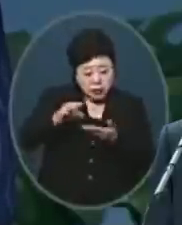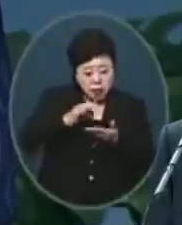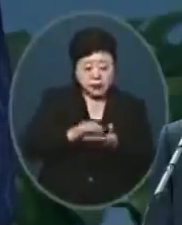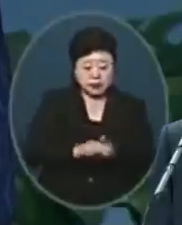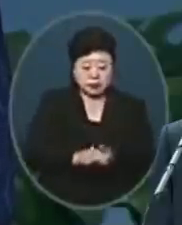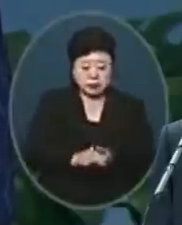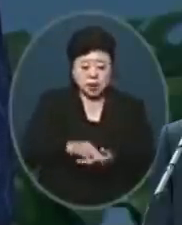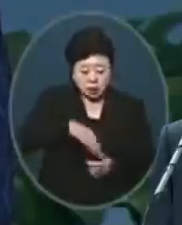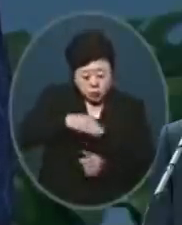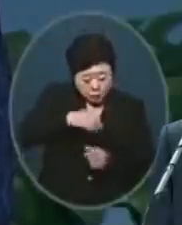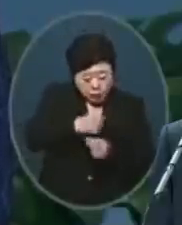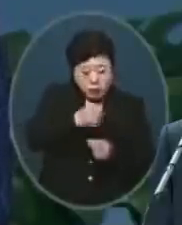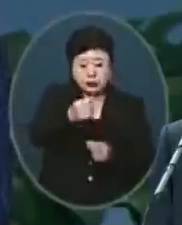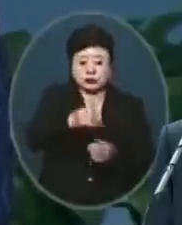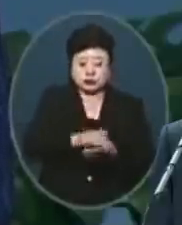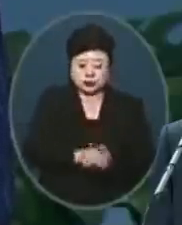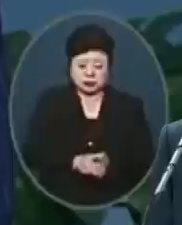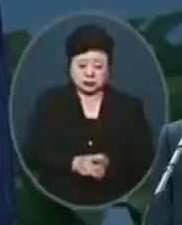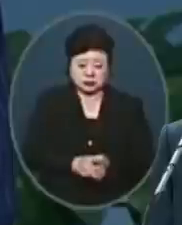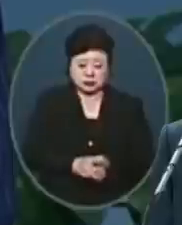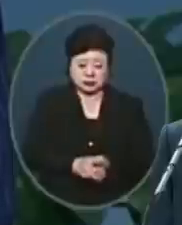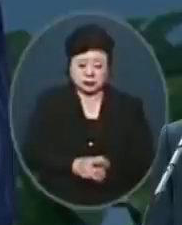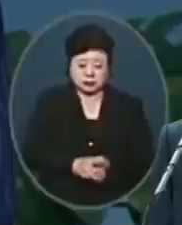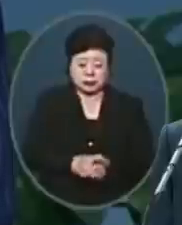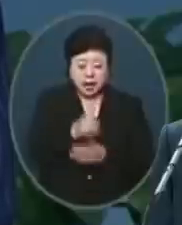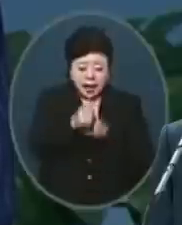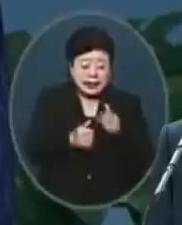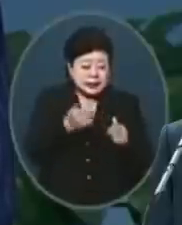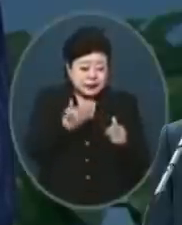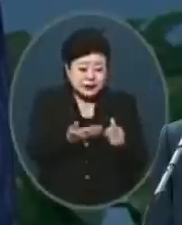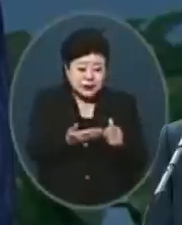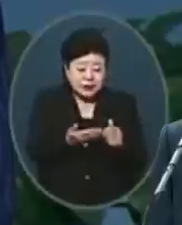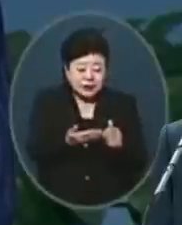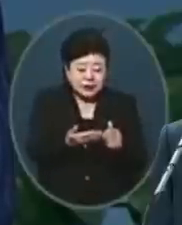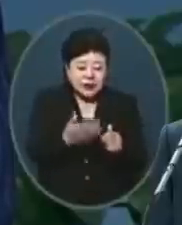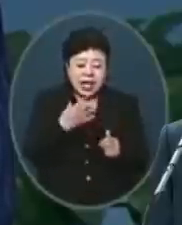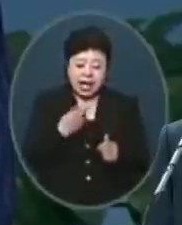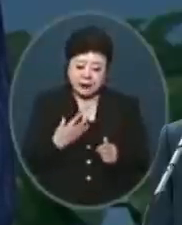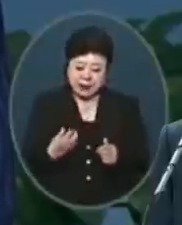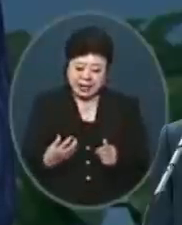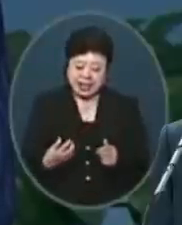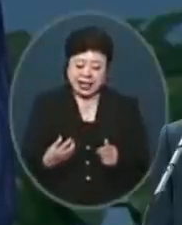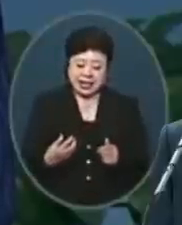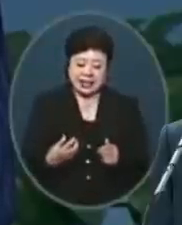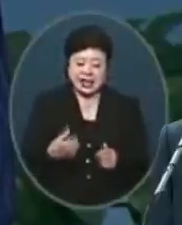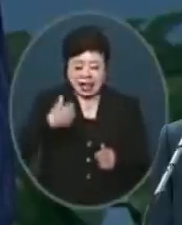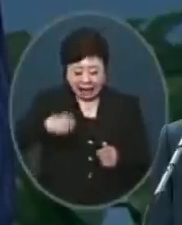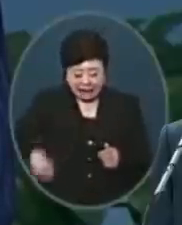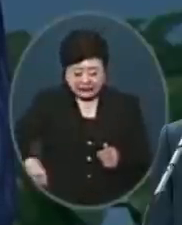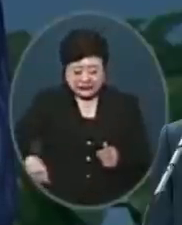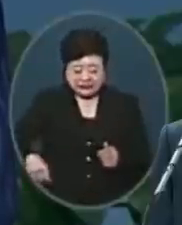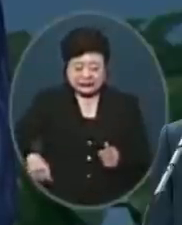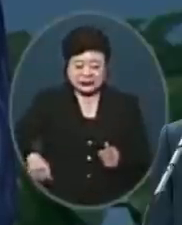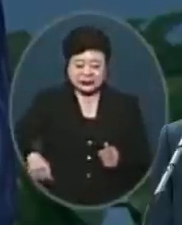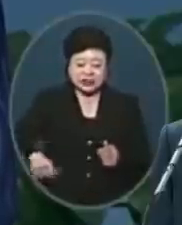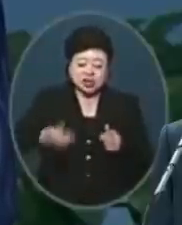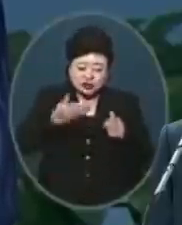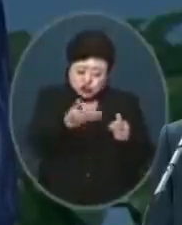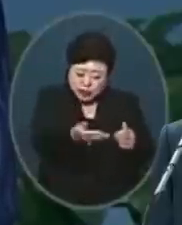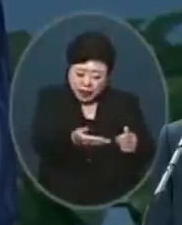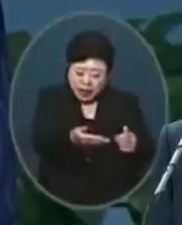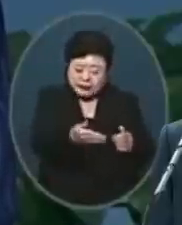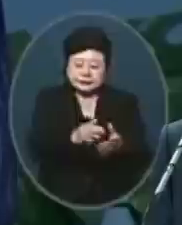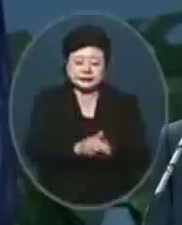그러한 환경을 만들어 놓는 것입니다. 하나님께서 아브라함에게 아들을